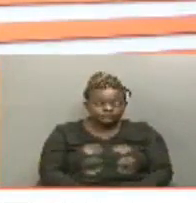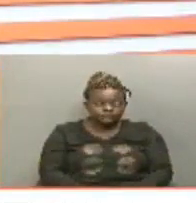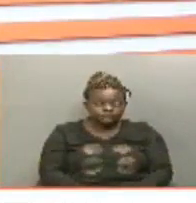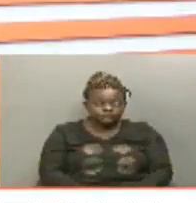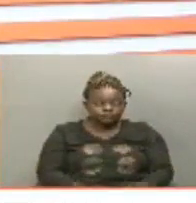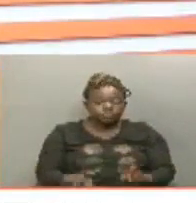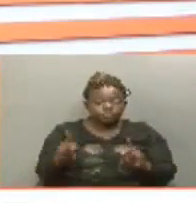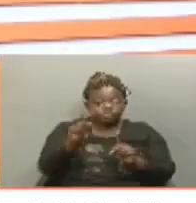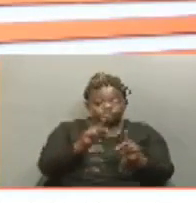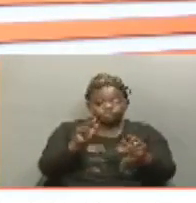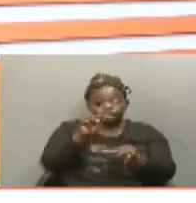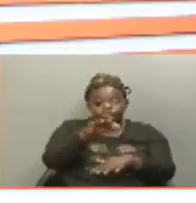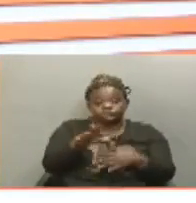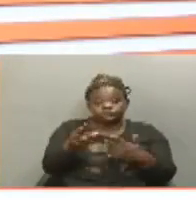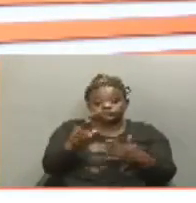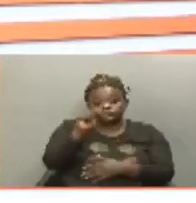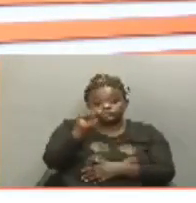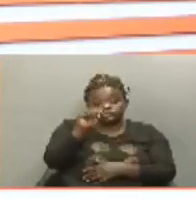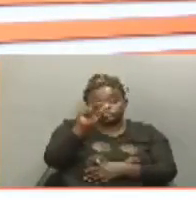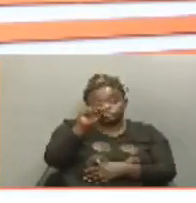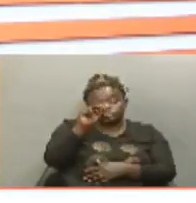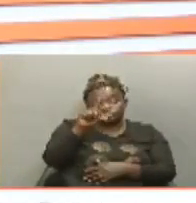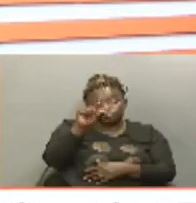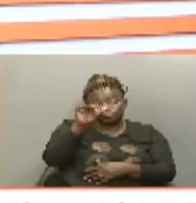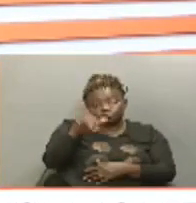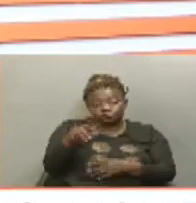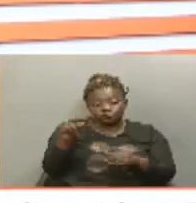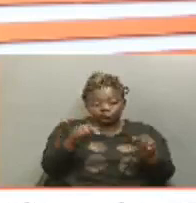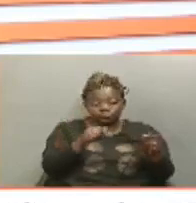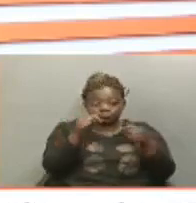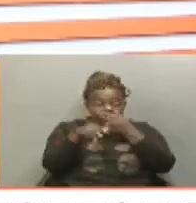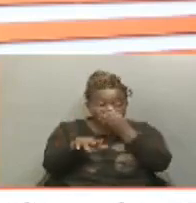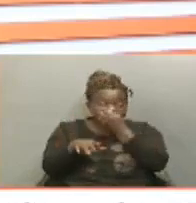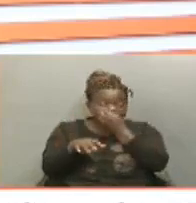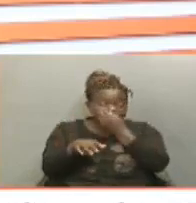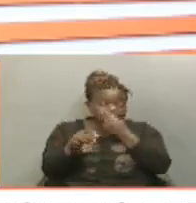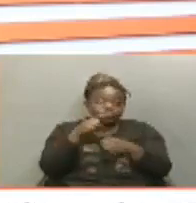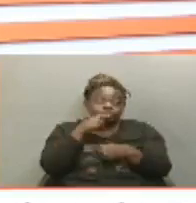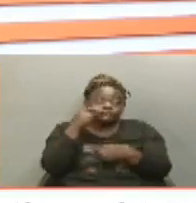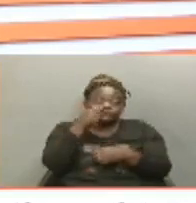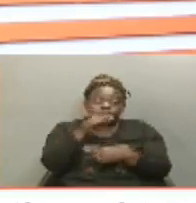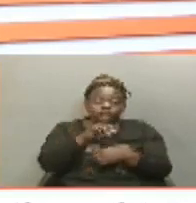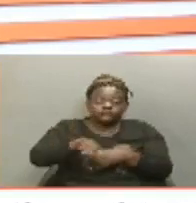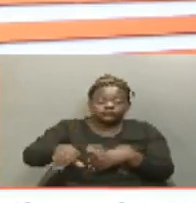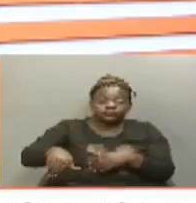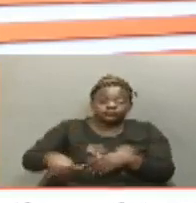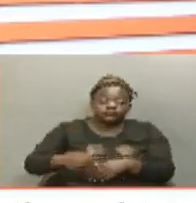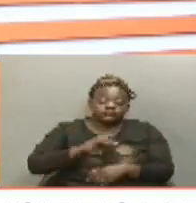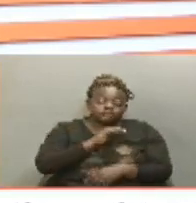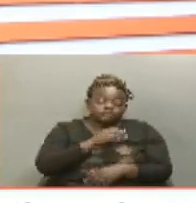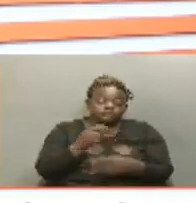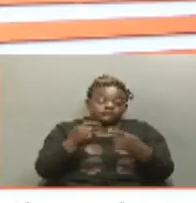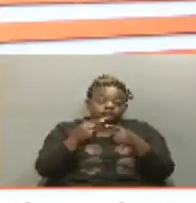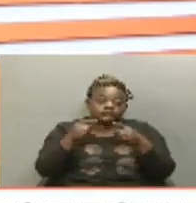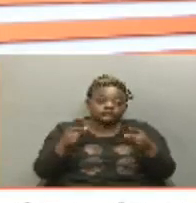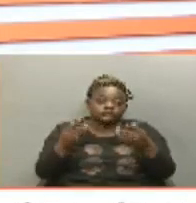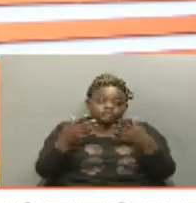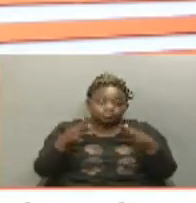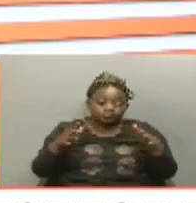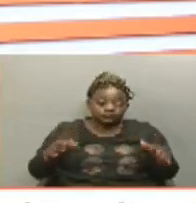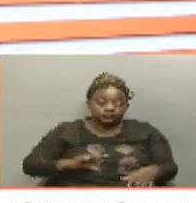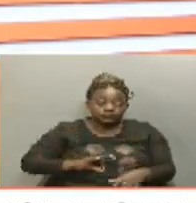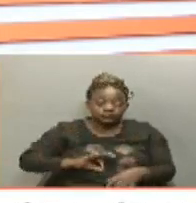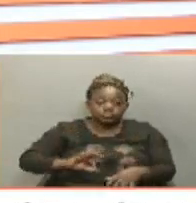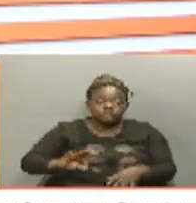Ate abantu mu bitundu ebyennaakulabye bavumiridde nnyo abasajja baganza abakazi kyokka bwe bamala